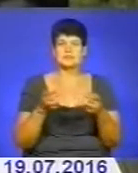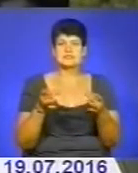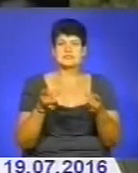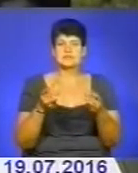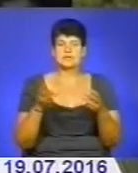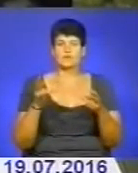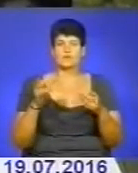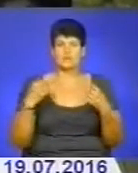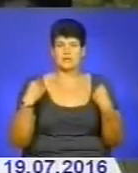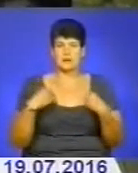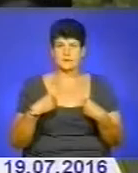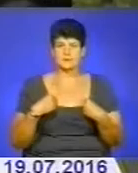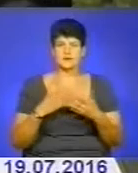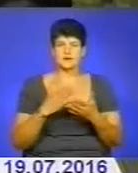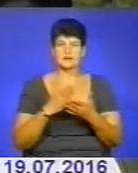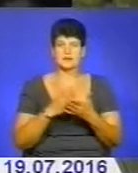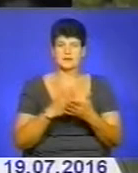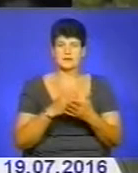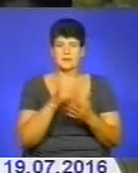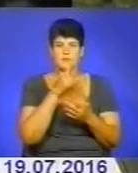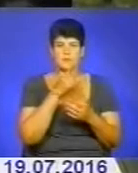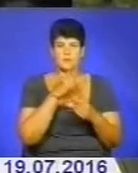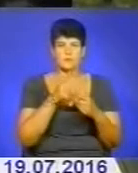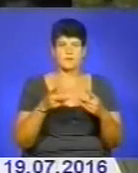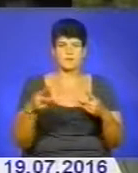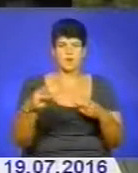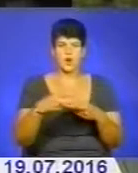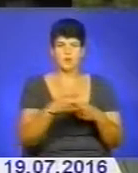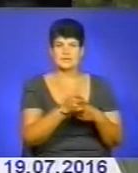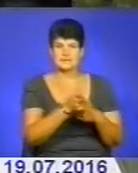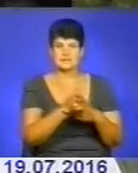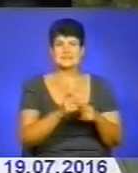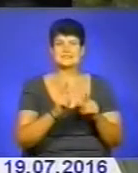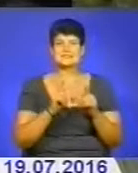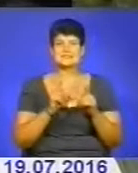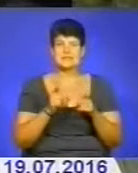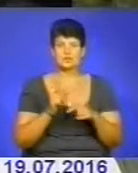на промір. Після цього проміру йде на розкрій. Згідно